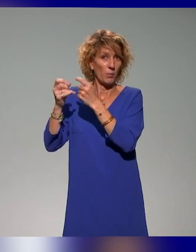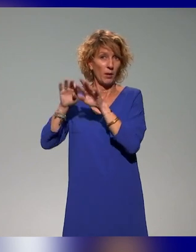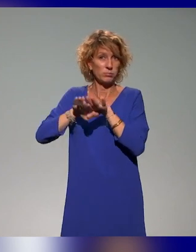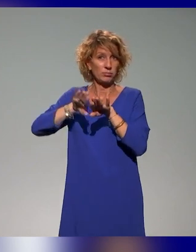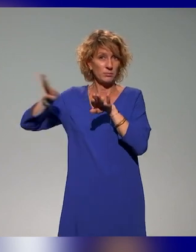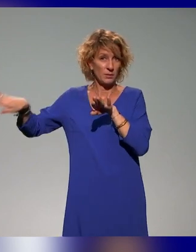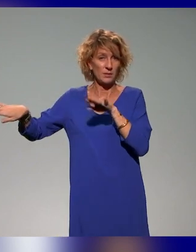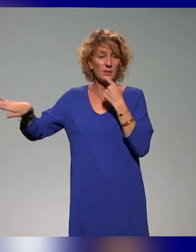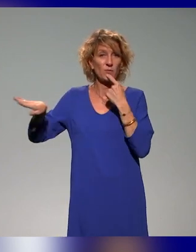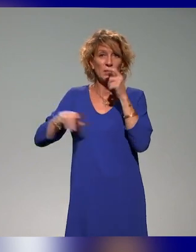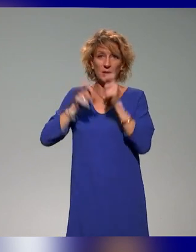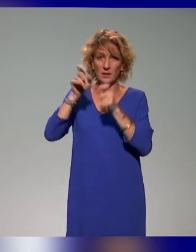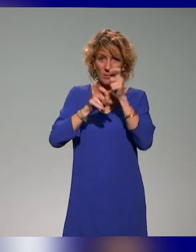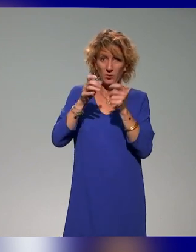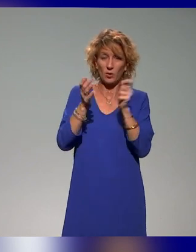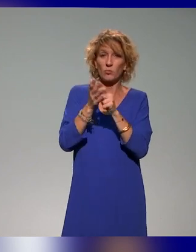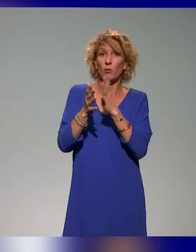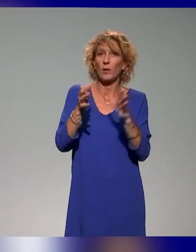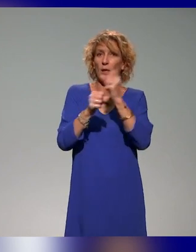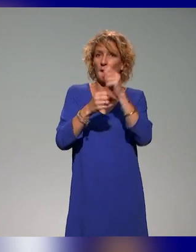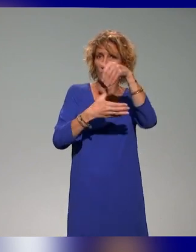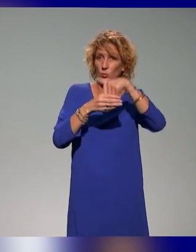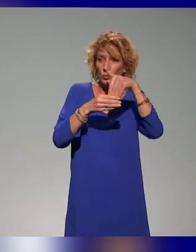enseignants d'utiliser des choses qui ne sont pas accessibles.